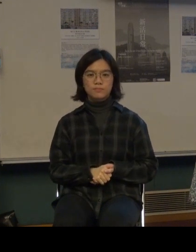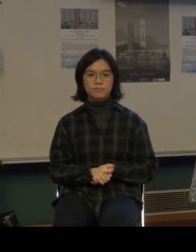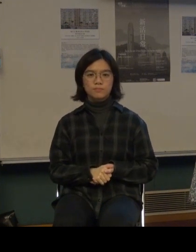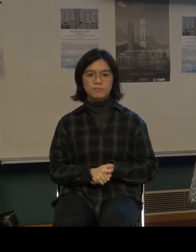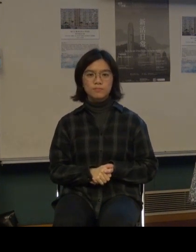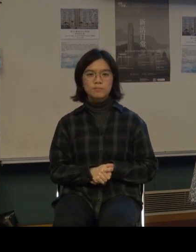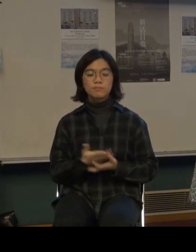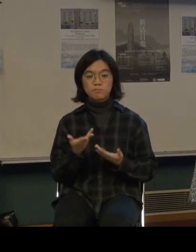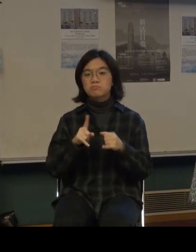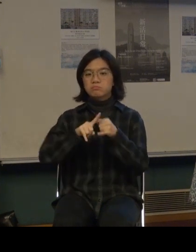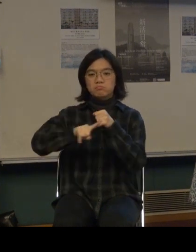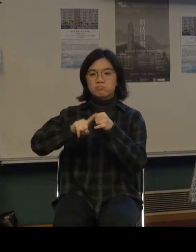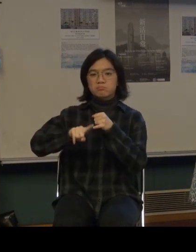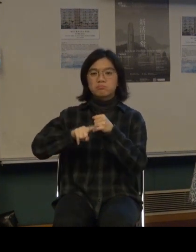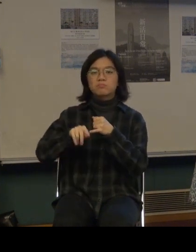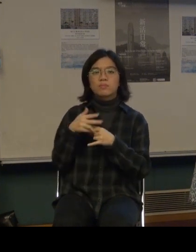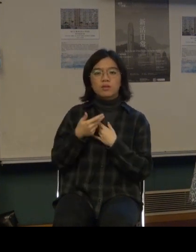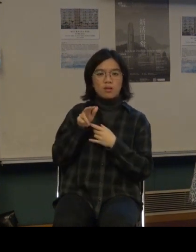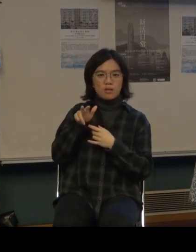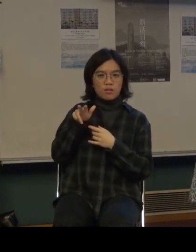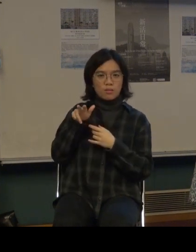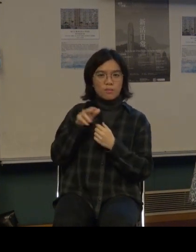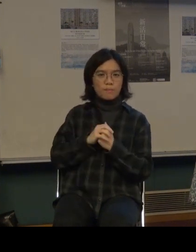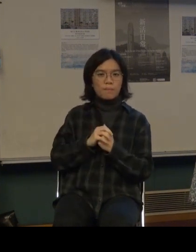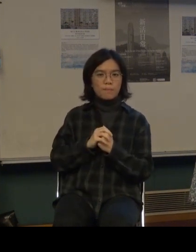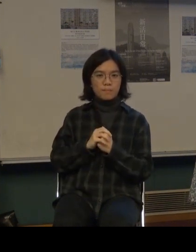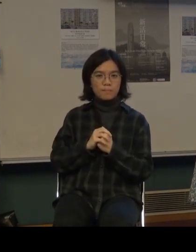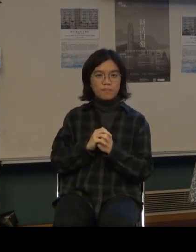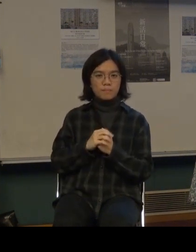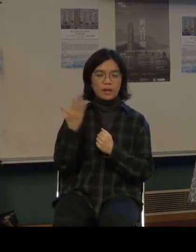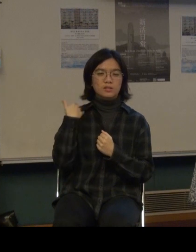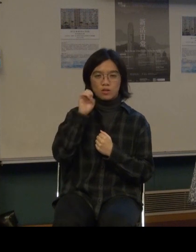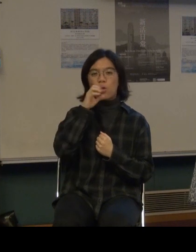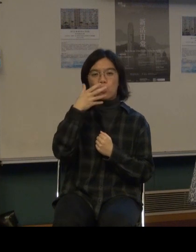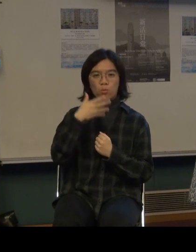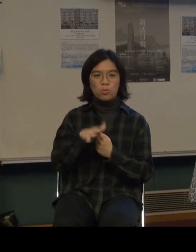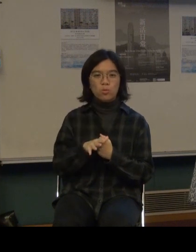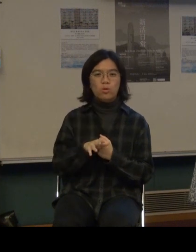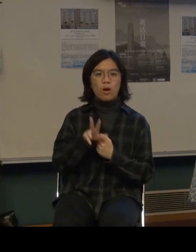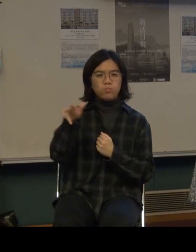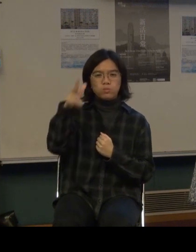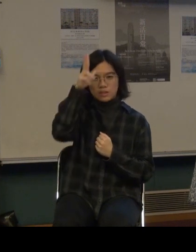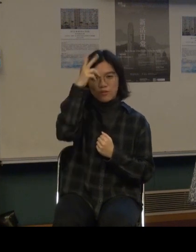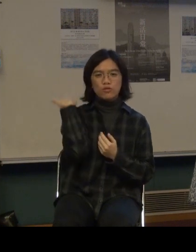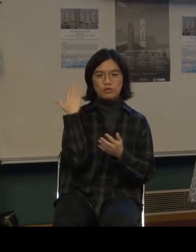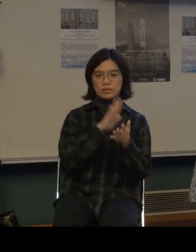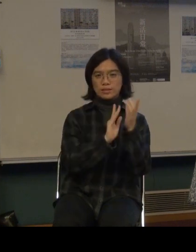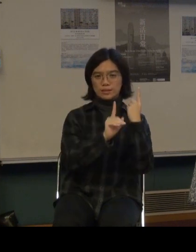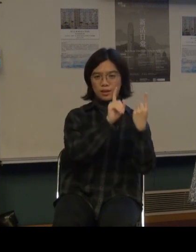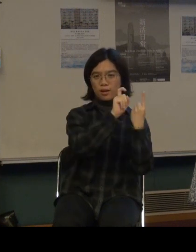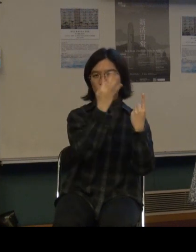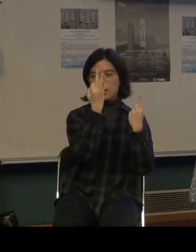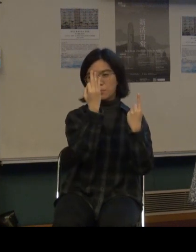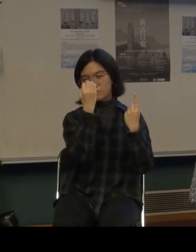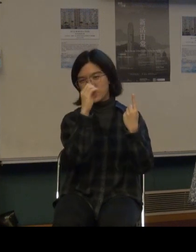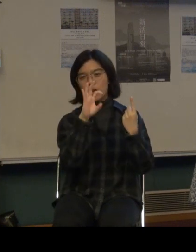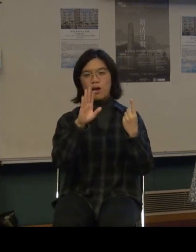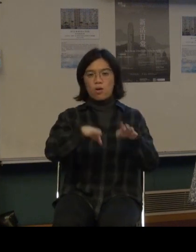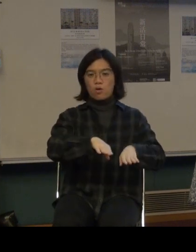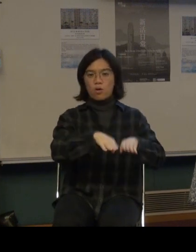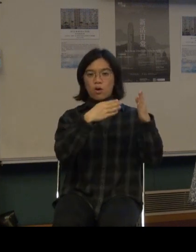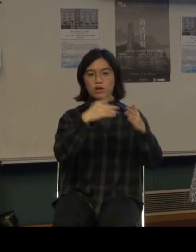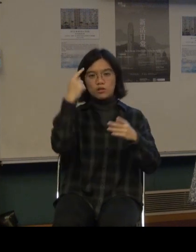最後咧就係我哋見到咧，政府咧其實佢我哋之前咧已經講過，佢喺30年代咧已經開始咧喺做街市嘅時候咧已